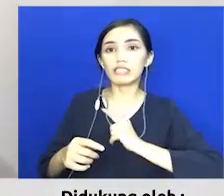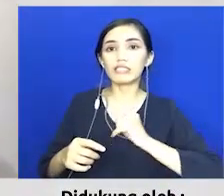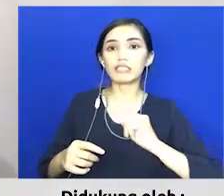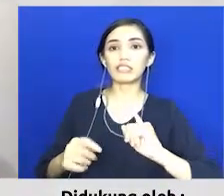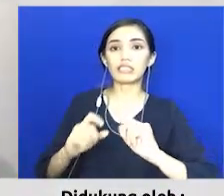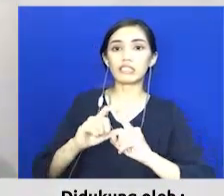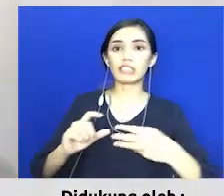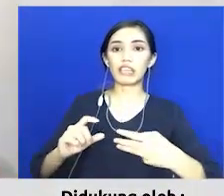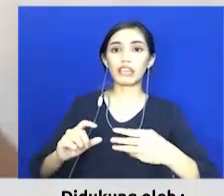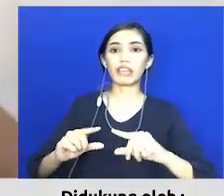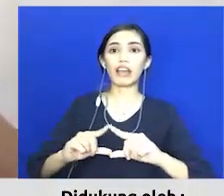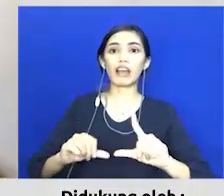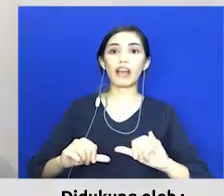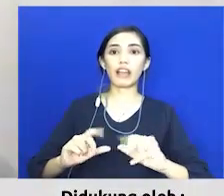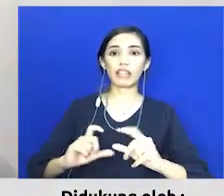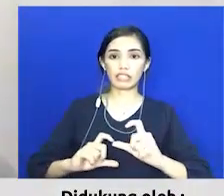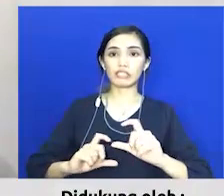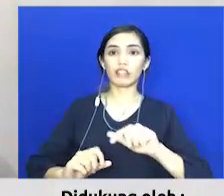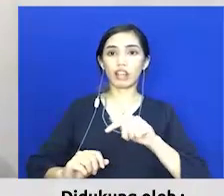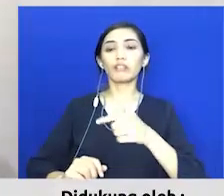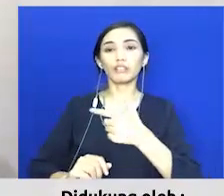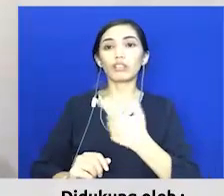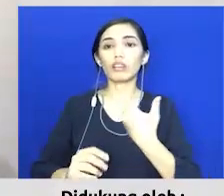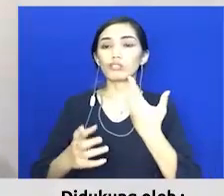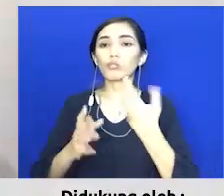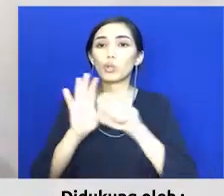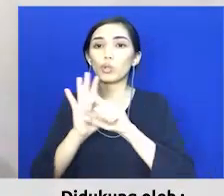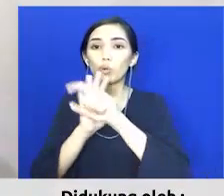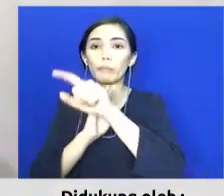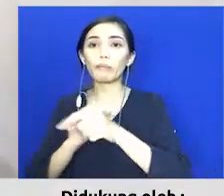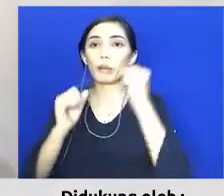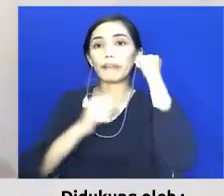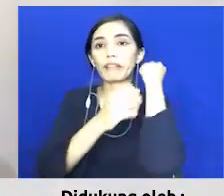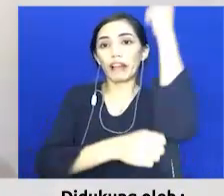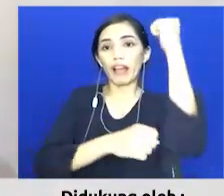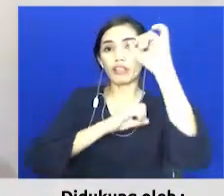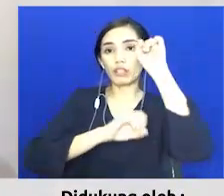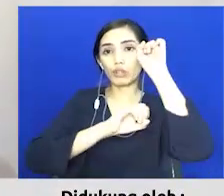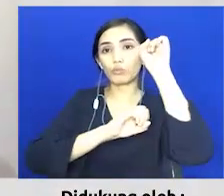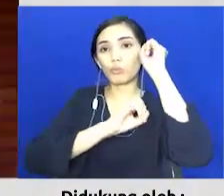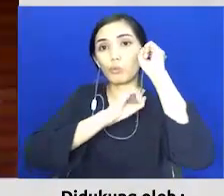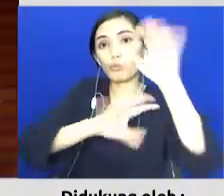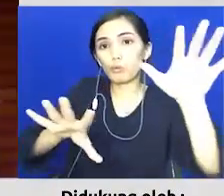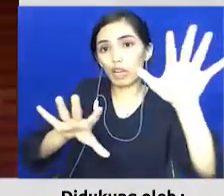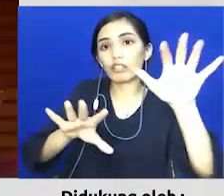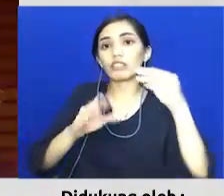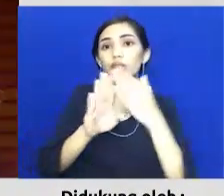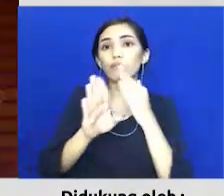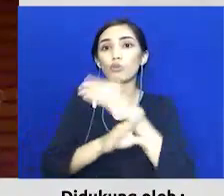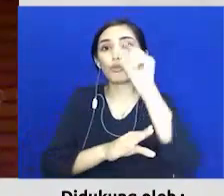29 tahun Pak Usmar bikin Pervini gitu ya, itu angkatan mereka gitu. Tapi di luar itu semua seniman kelihatannya